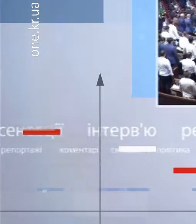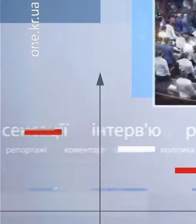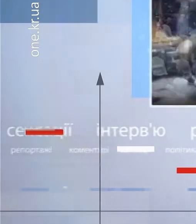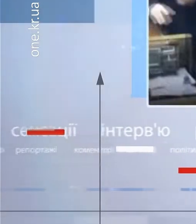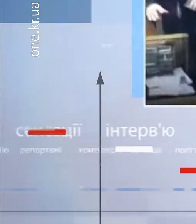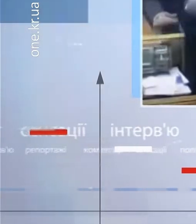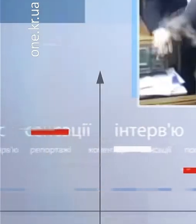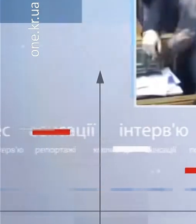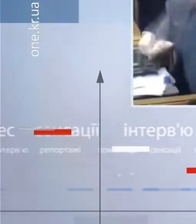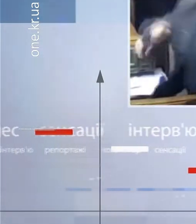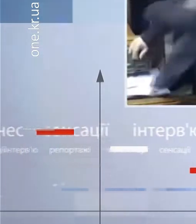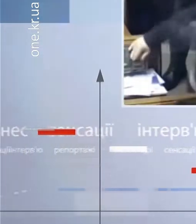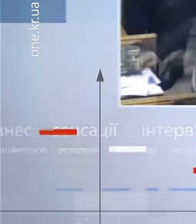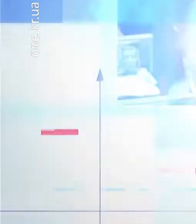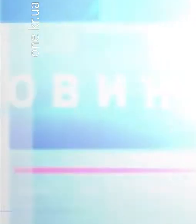Музика